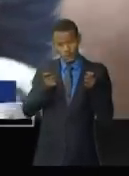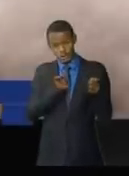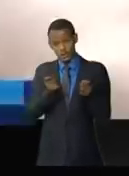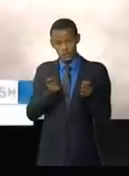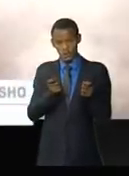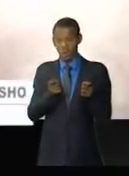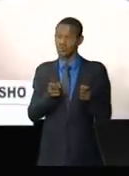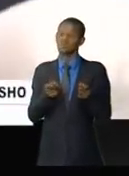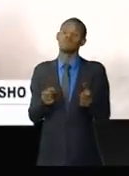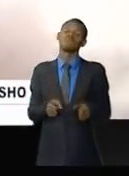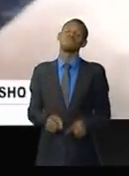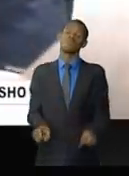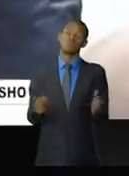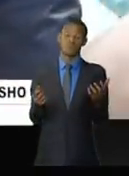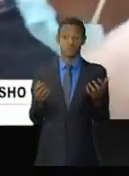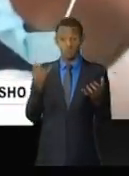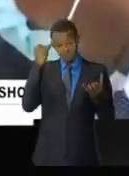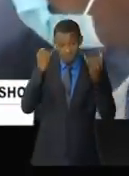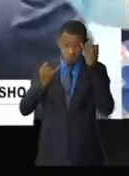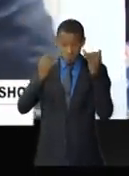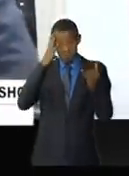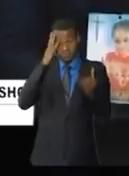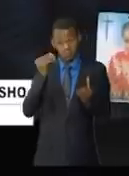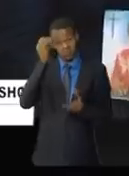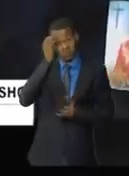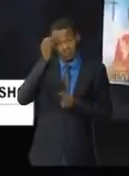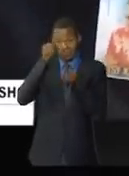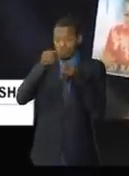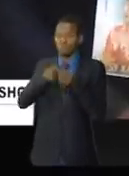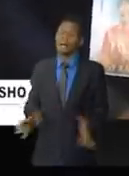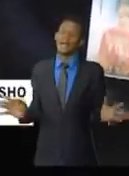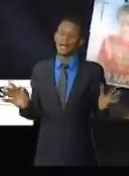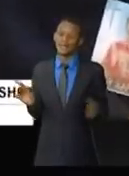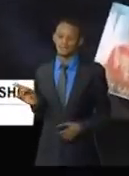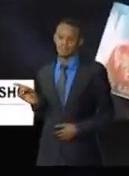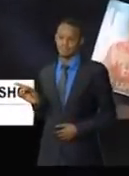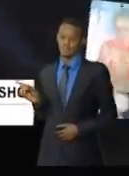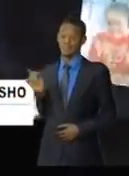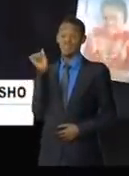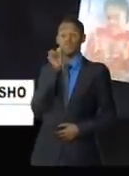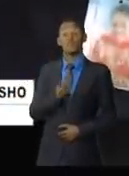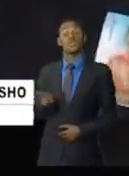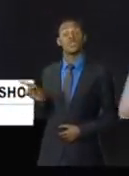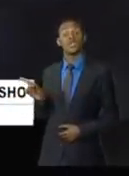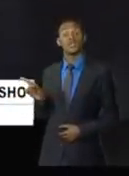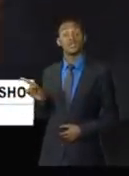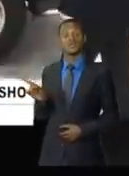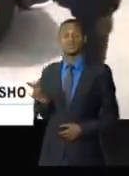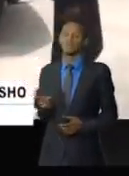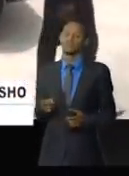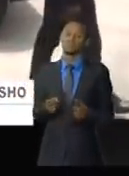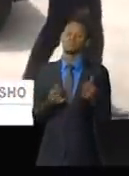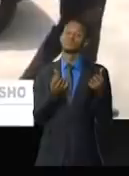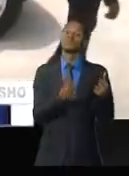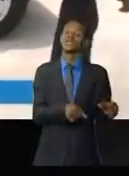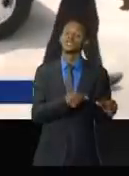son goût de la lecture et son expérience de femme politique. La défunte laisse derrière elle une fille et un